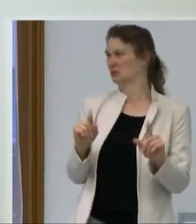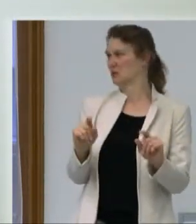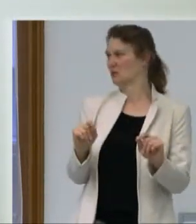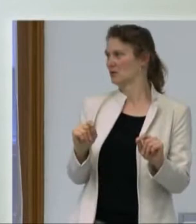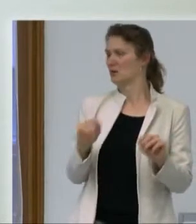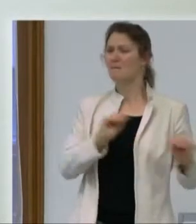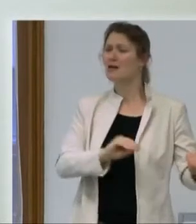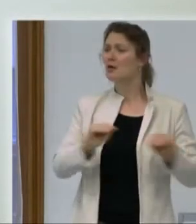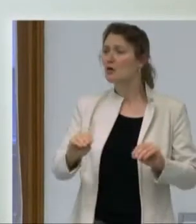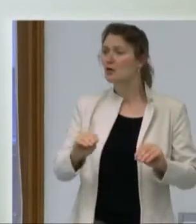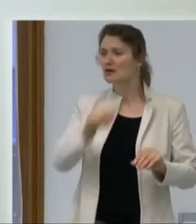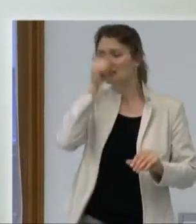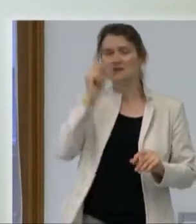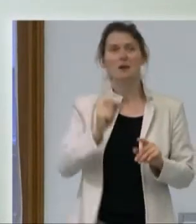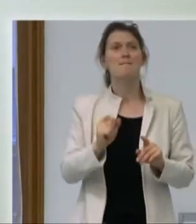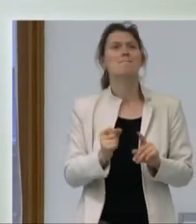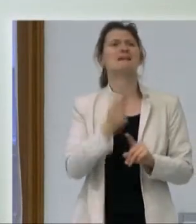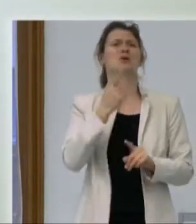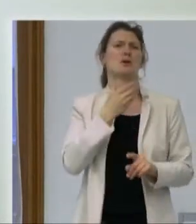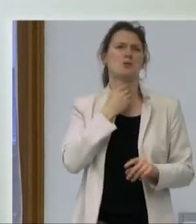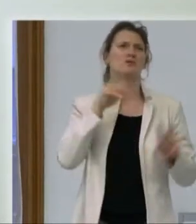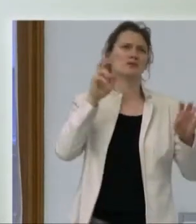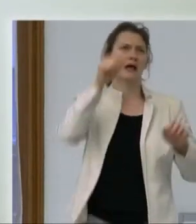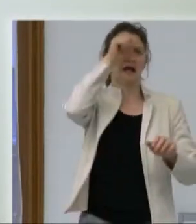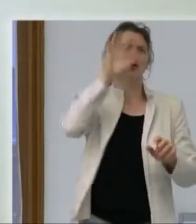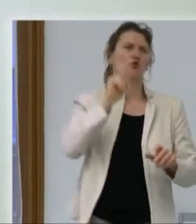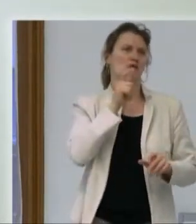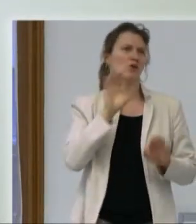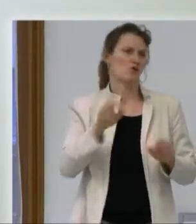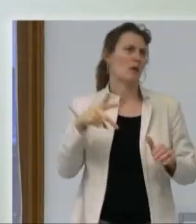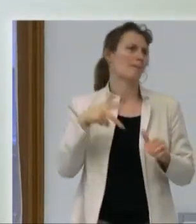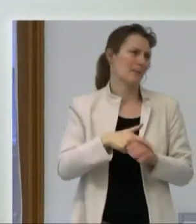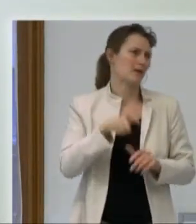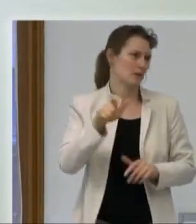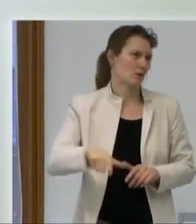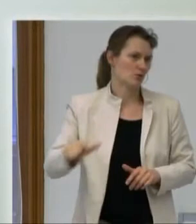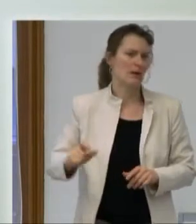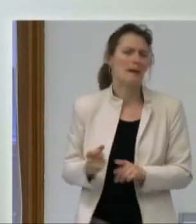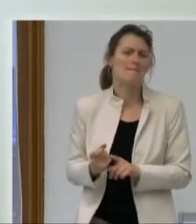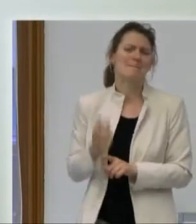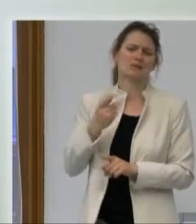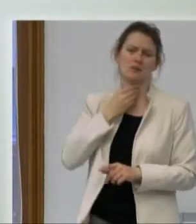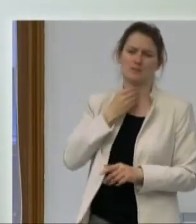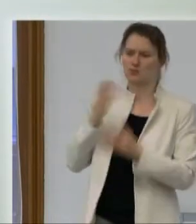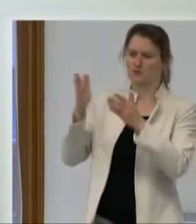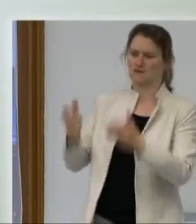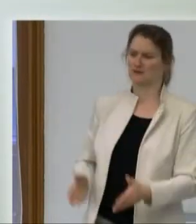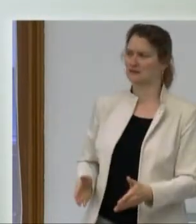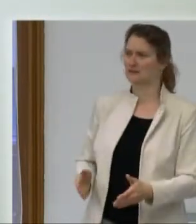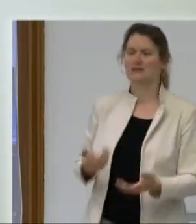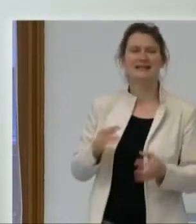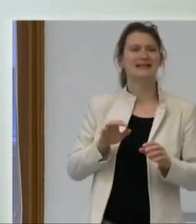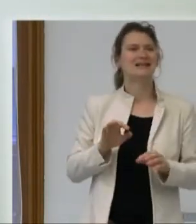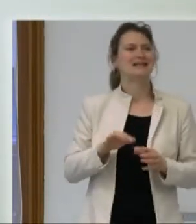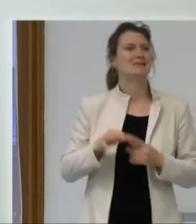besondere Bedürfnisse oft als Synonym für Behinderung gesehen, für Menschen mit besonderen Bedürfnissen, Special